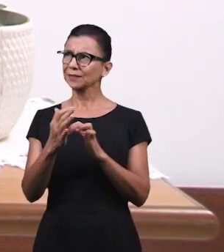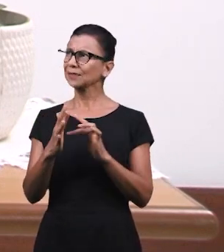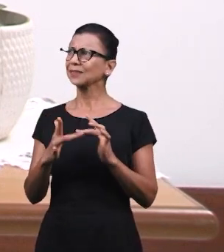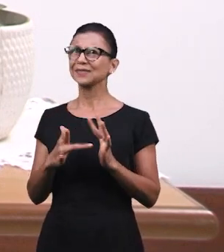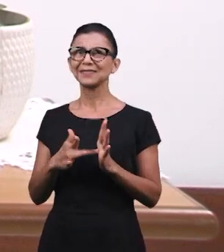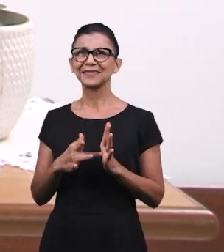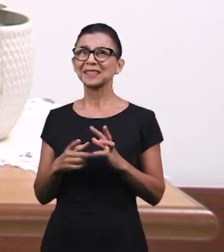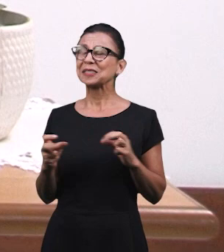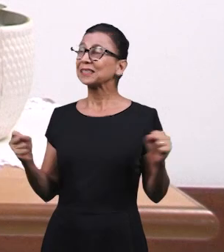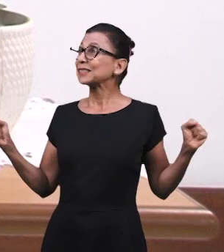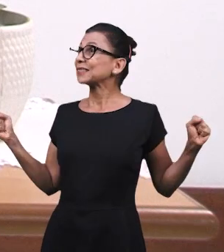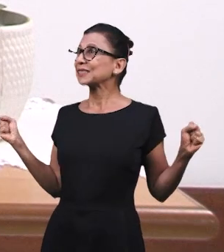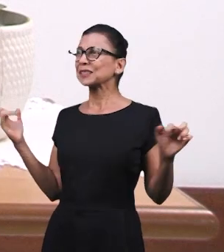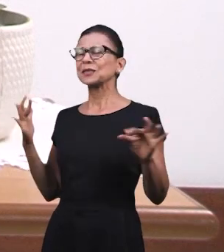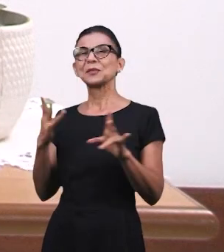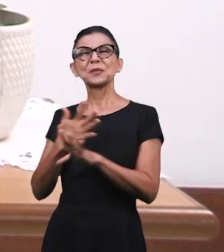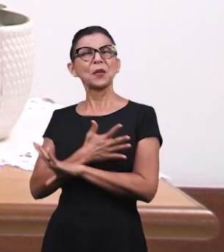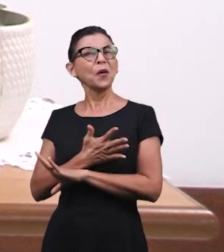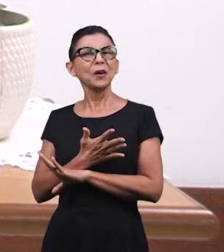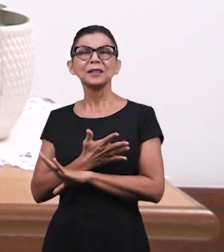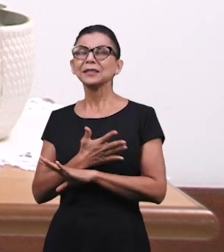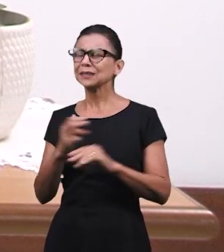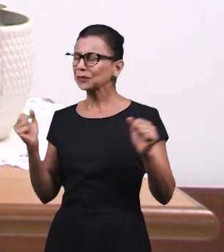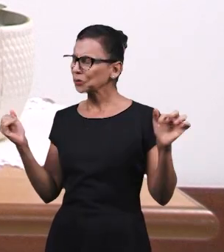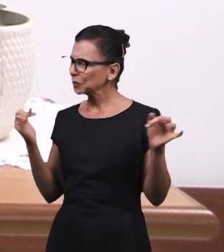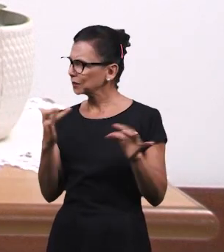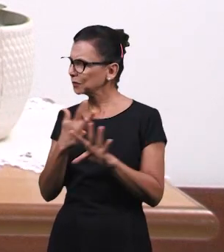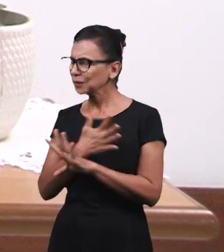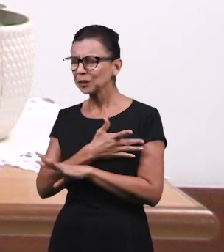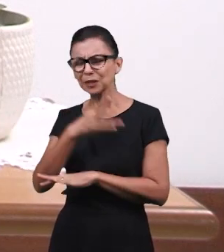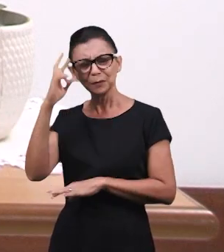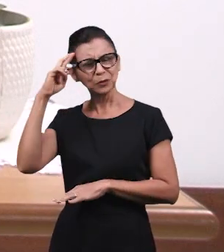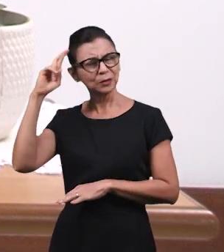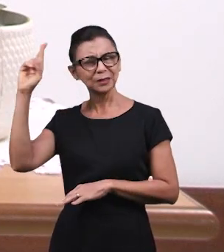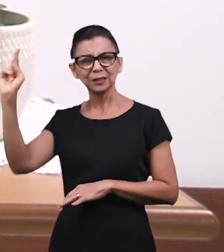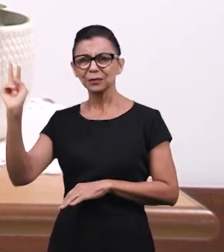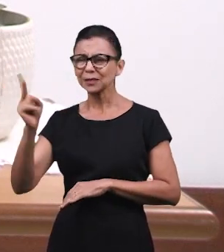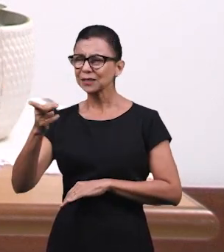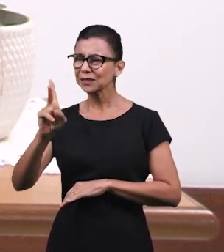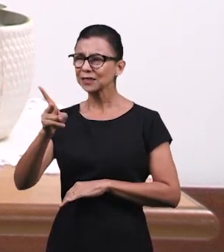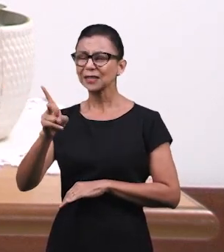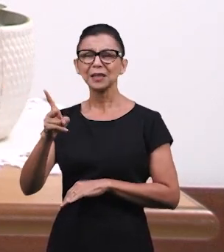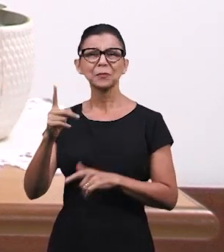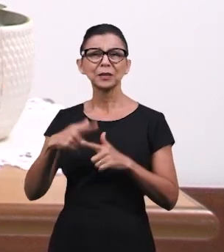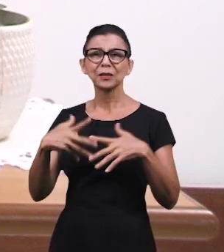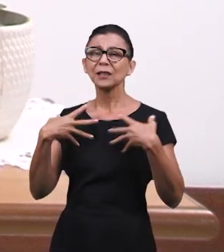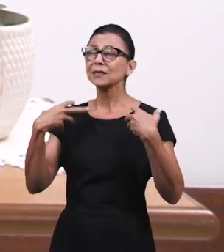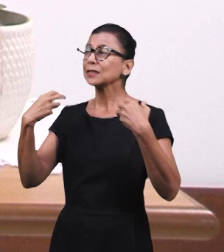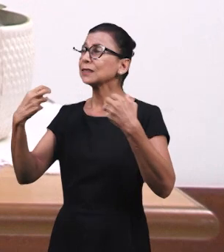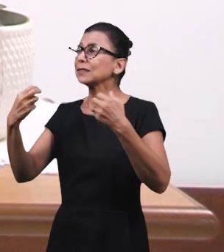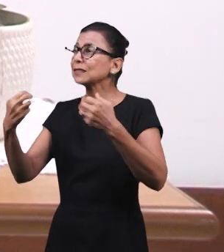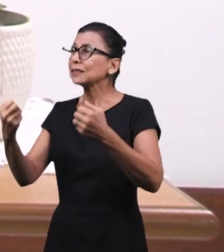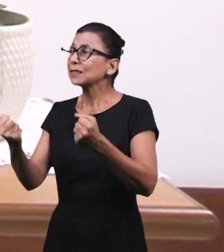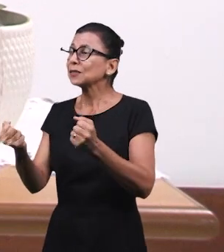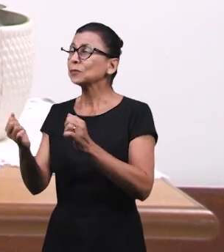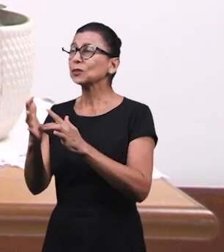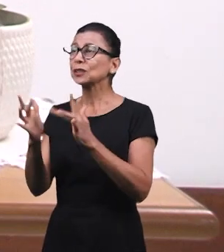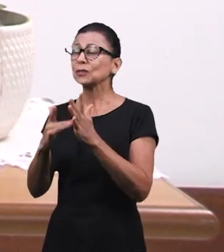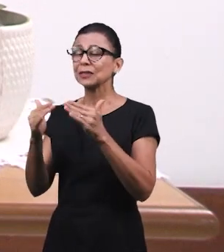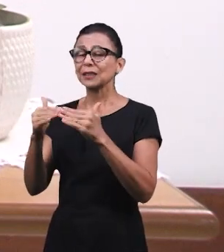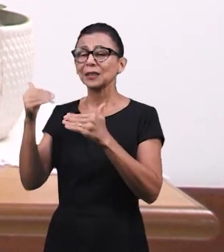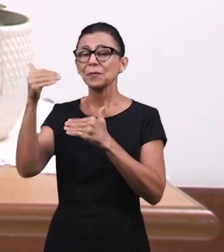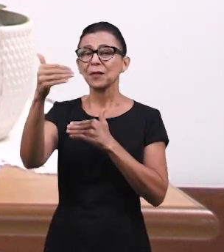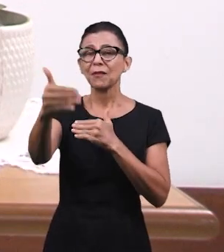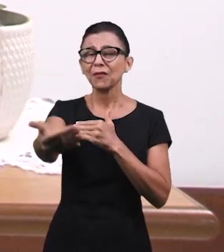жизнь. И Он хочет, чтобы сегодня в церковью, все вместе, мы прославляли Его, бы мы приняли Его и